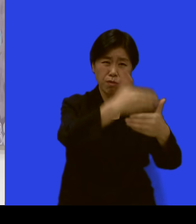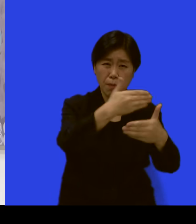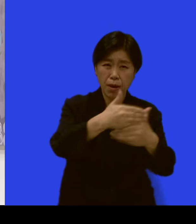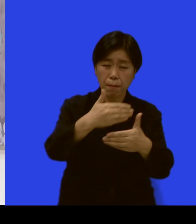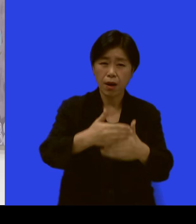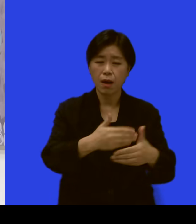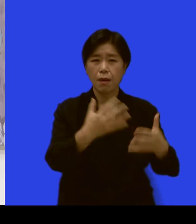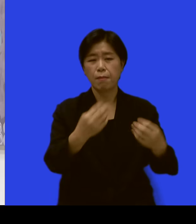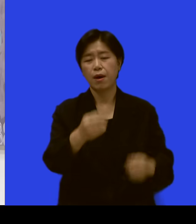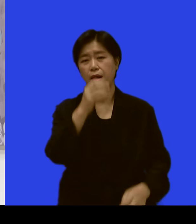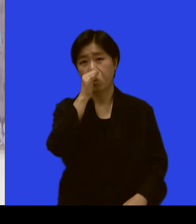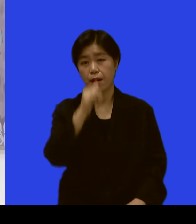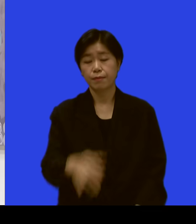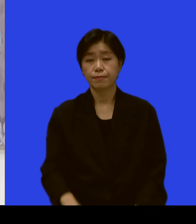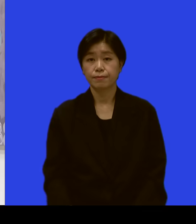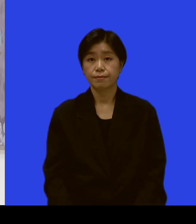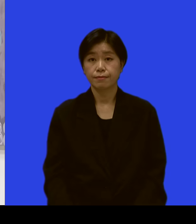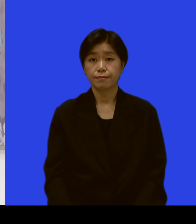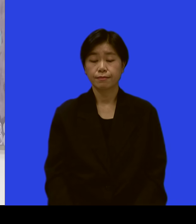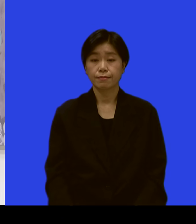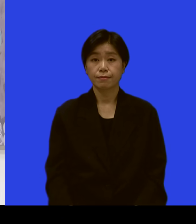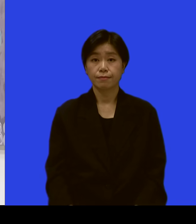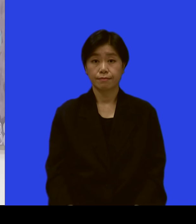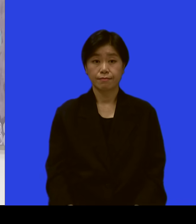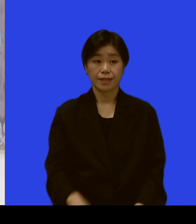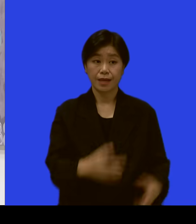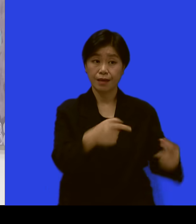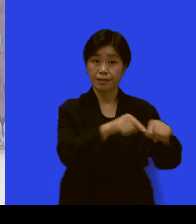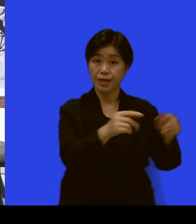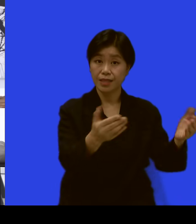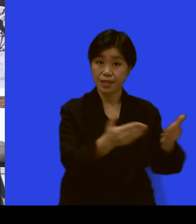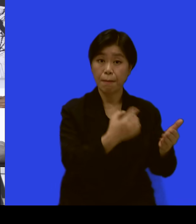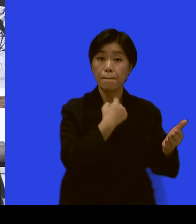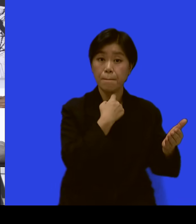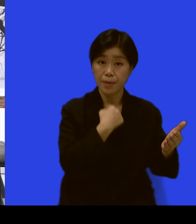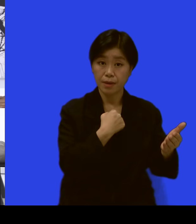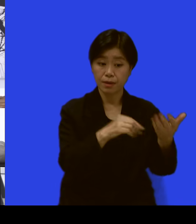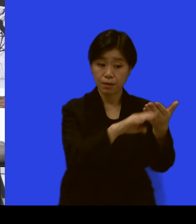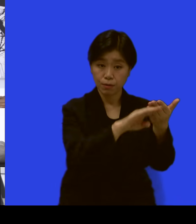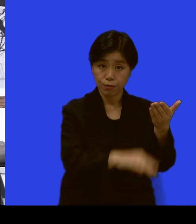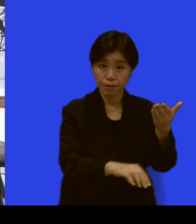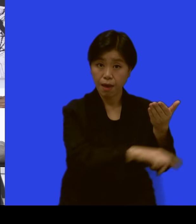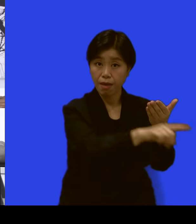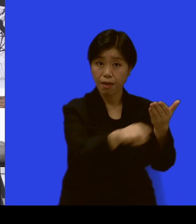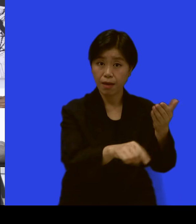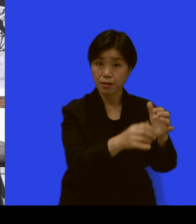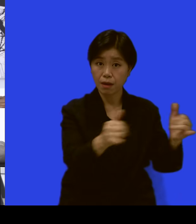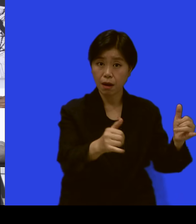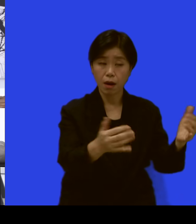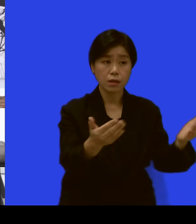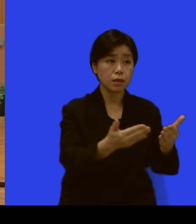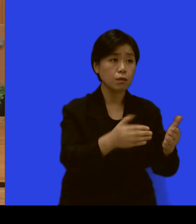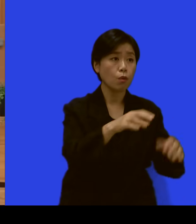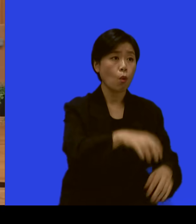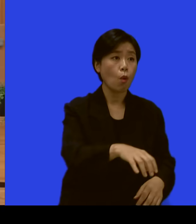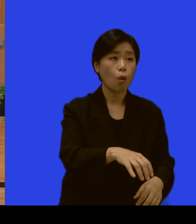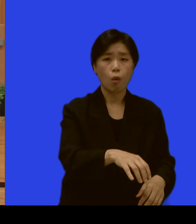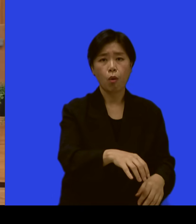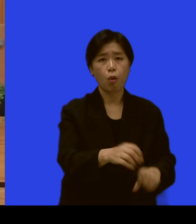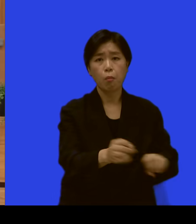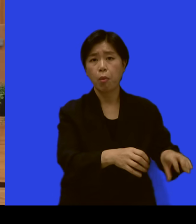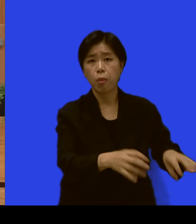수가 없으니까. 예. 너무 은혜롭게도 이제 그런 제 후배들 예. 그쪽에서 일하는 후배들이나 일자리를 잃게 됐구나. 친구들도 아. 일자리를